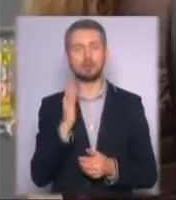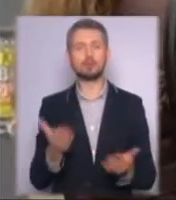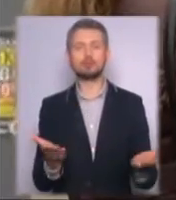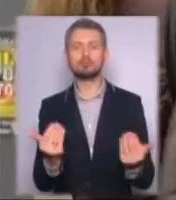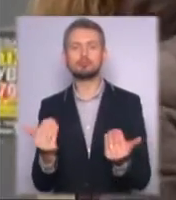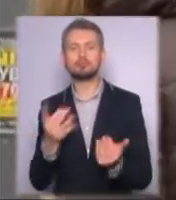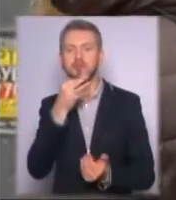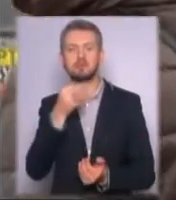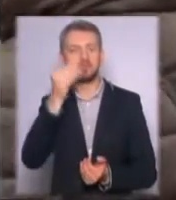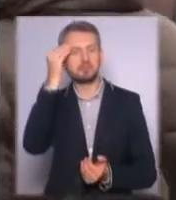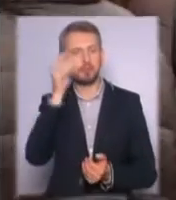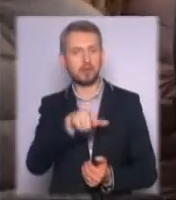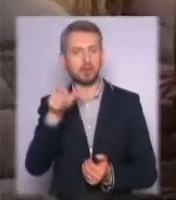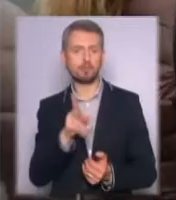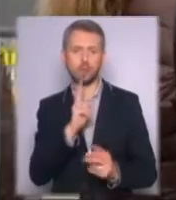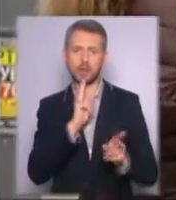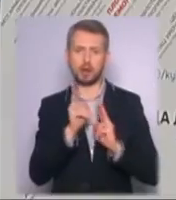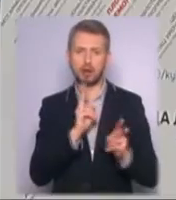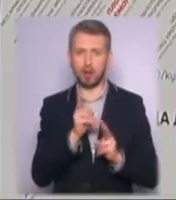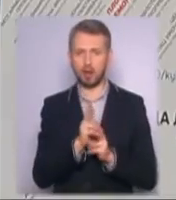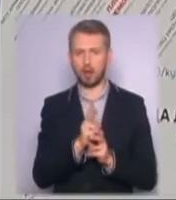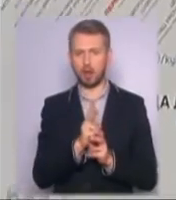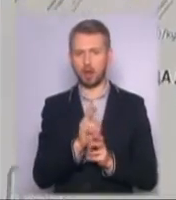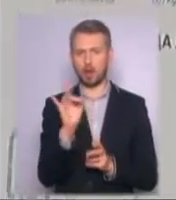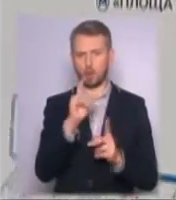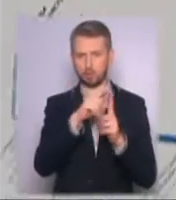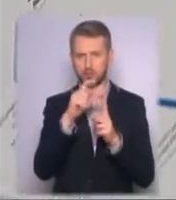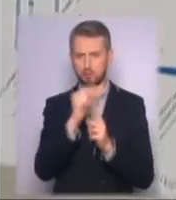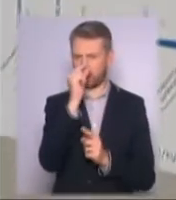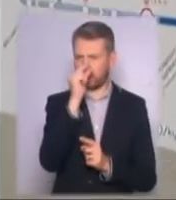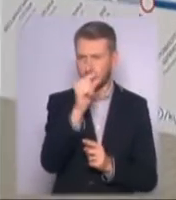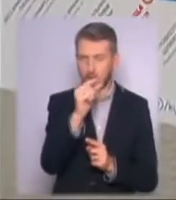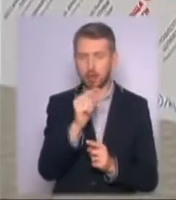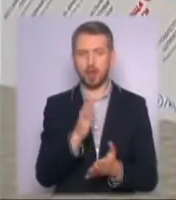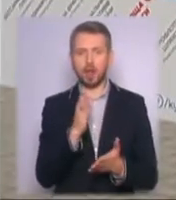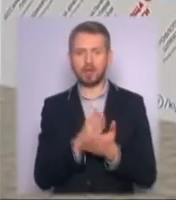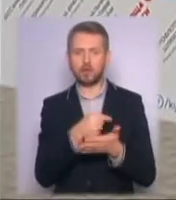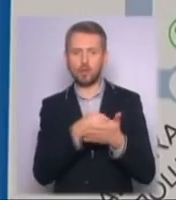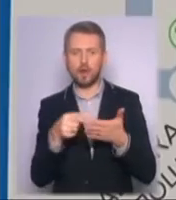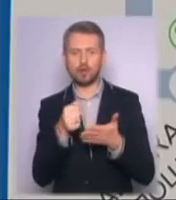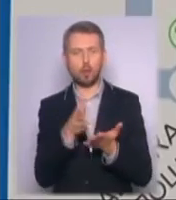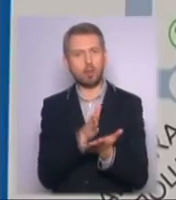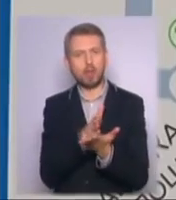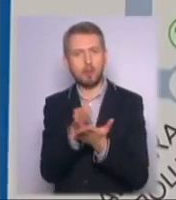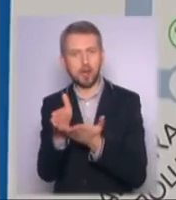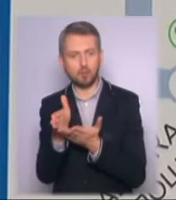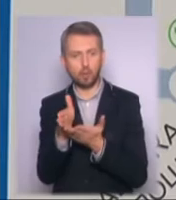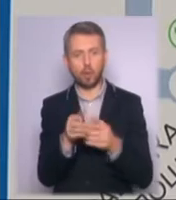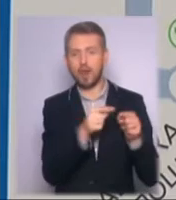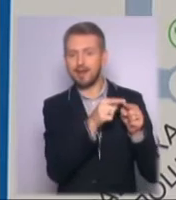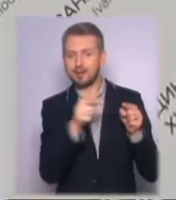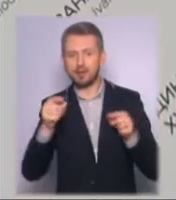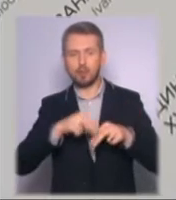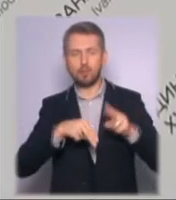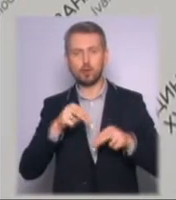відгуки пасажирів. Дехто нарікає на малий розмір шрифту. Є зауваження до напрямку переміщення транспорту, адже лінія побудована